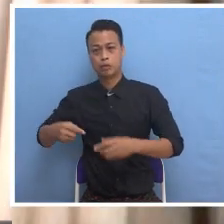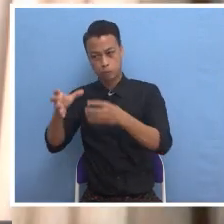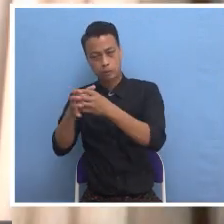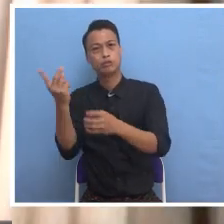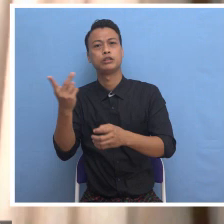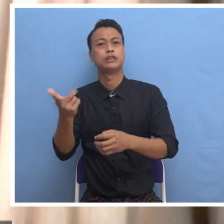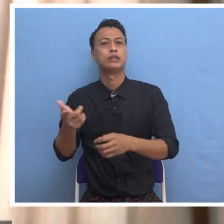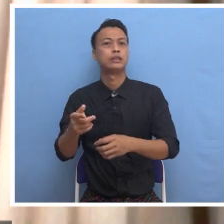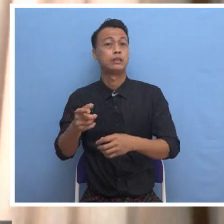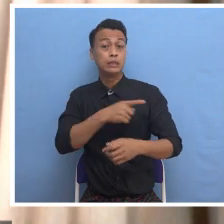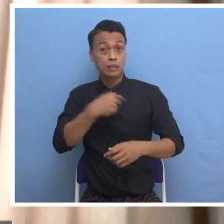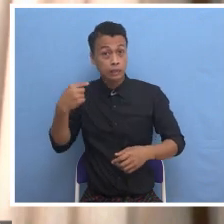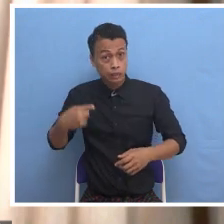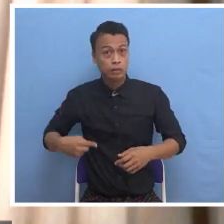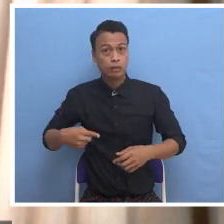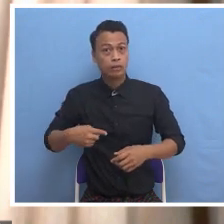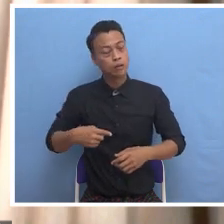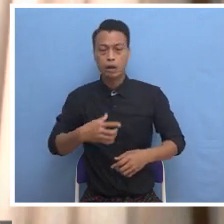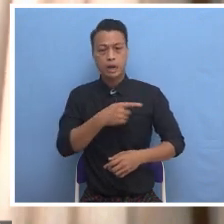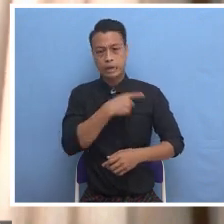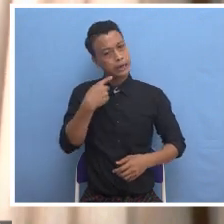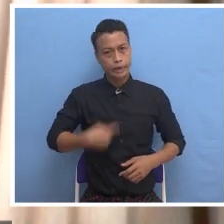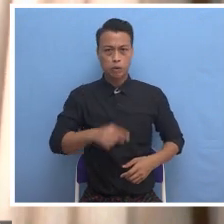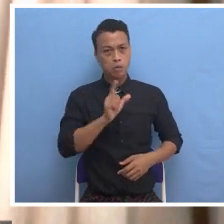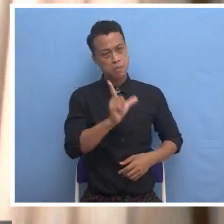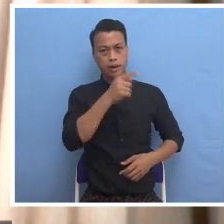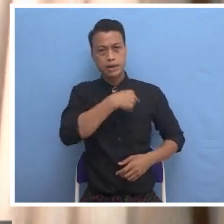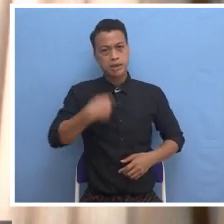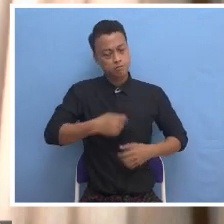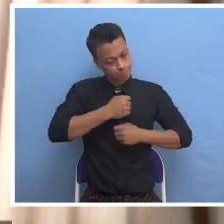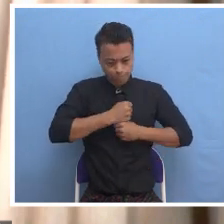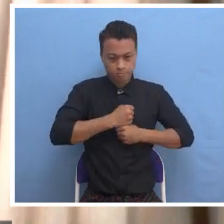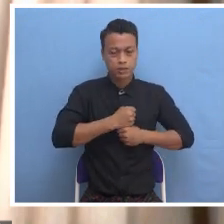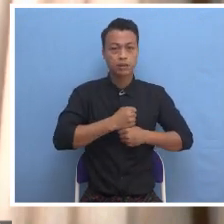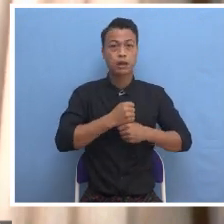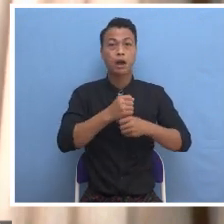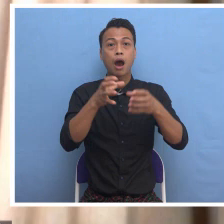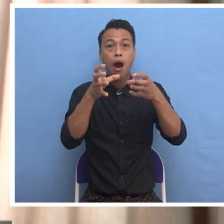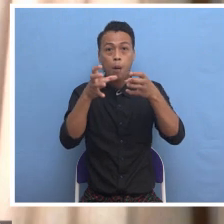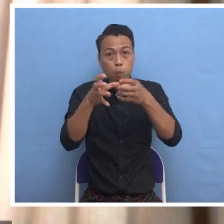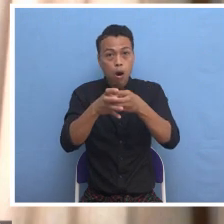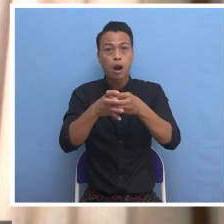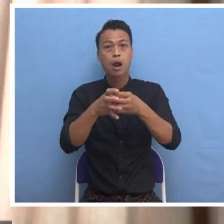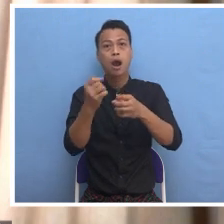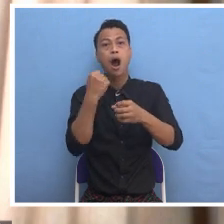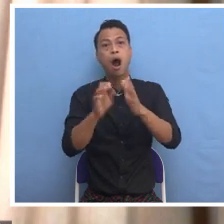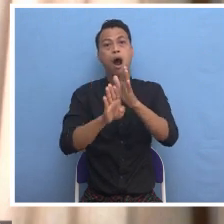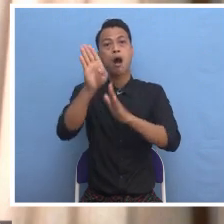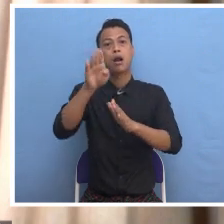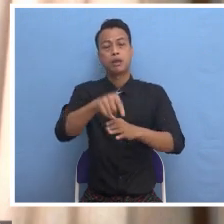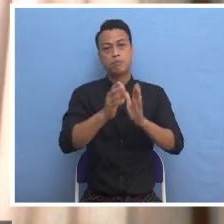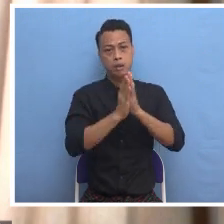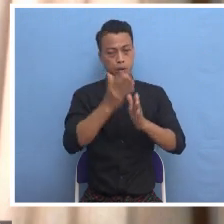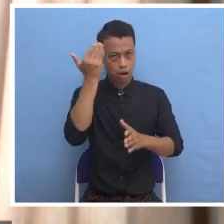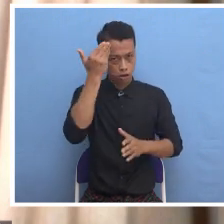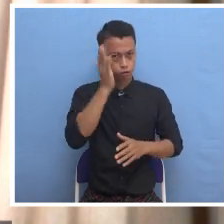လိုအုပ်စုတွေကပိုထလာရင်တော့ဂျိမ့်နေတယ်မြန်မာနိုင်ငံကလည်းသူတို့ရဲ့ဆက်ဆံမှုကကျွန်တော်တို့ကိုသူတို့ရဲ့နောက်လိုက်နေတဲ့တော့မှဖြစ်တယ်အဲ့တော့အဲ့လိုတော့ကျွန်